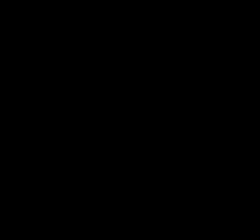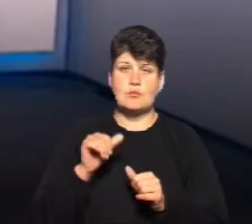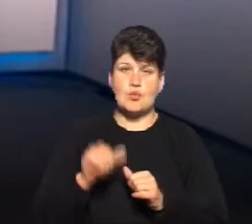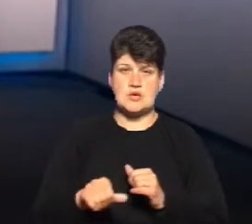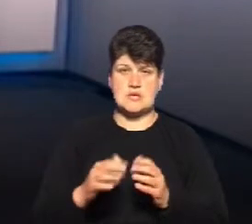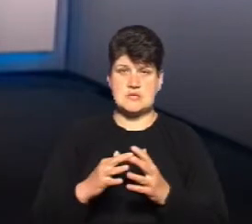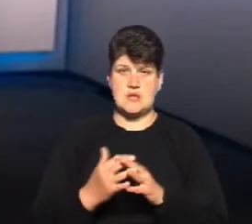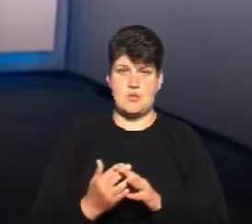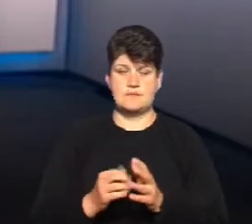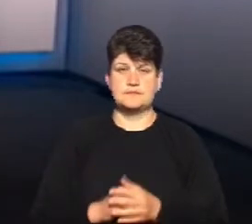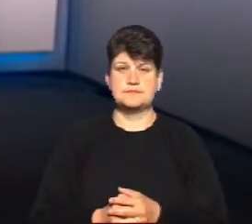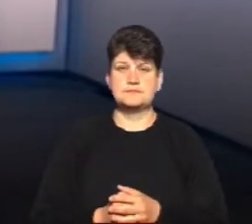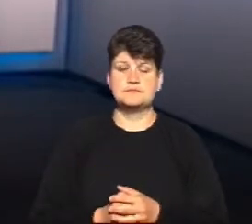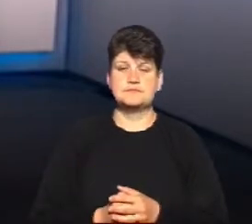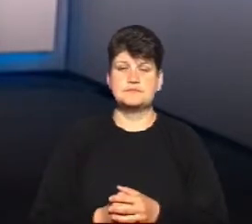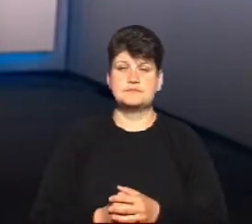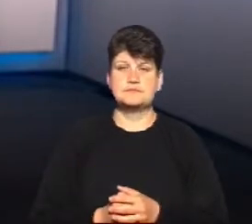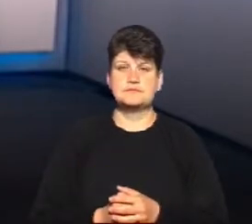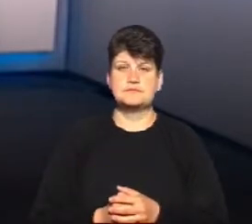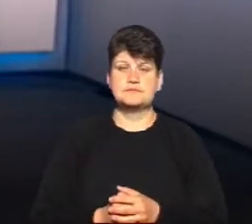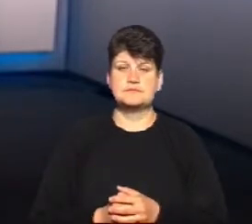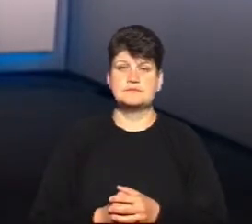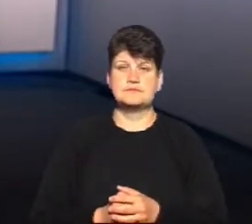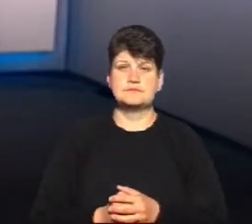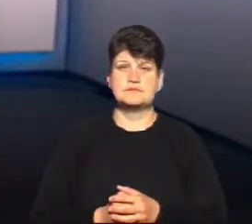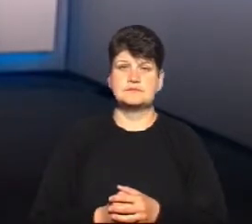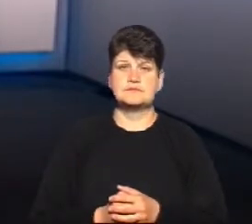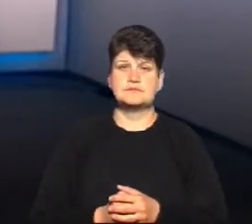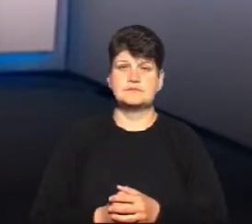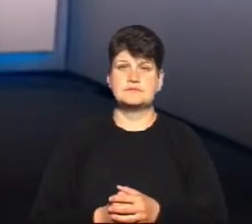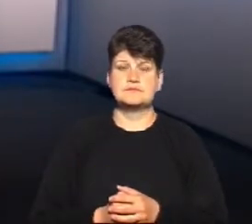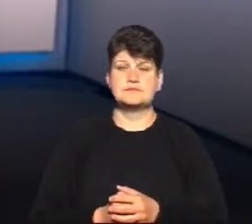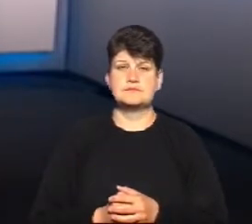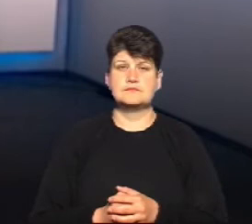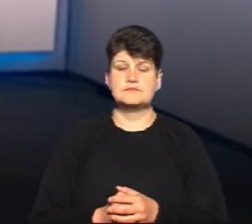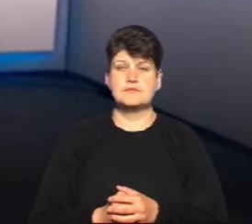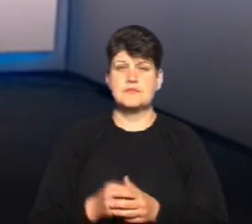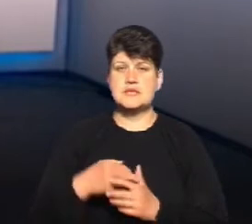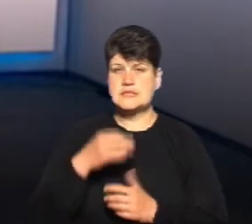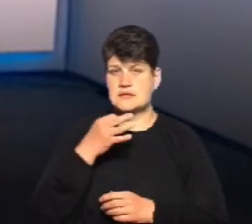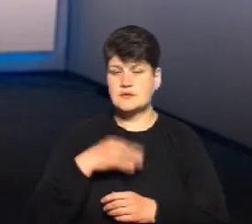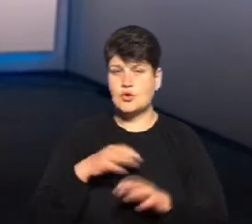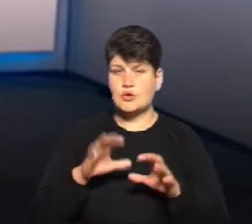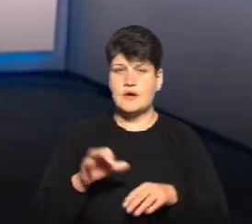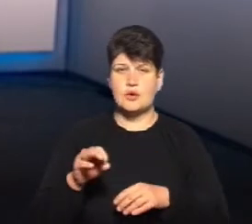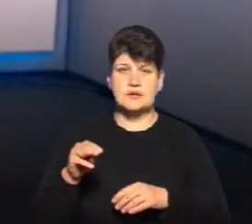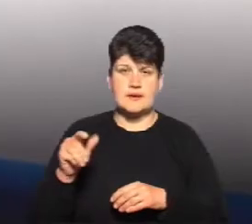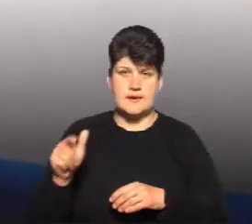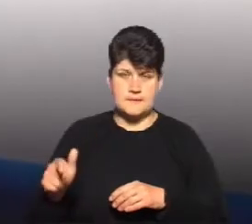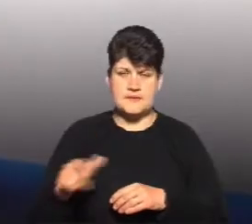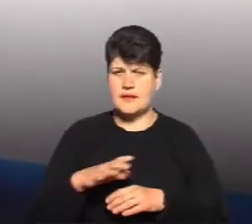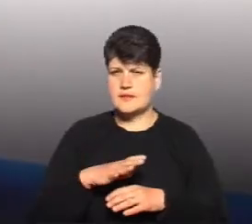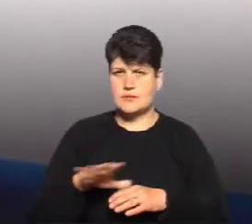варіант. Така фраза мені сказав один голова ОТГ, я не буду називати задля його